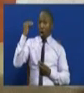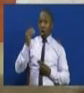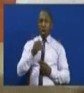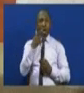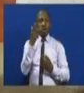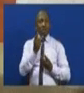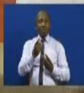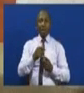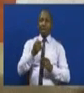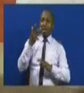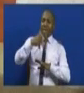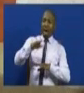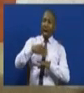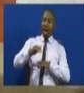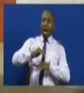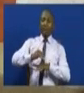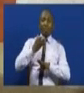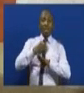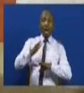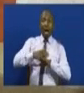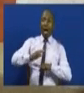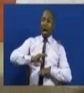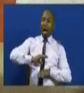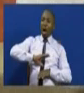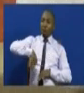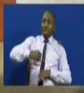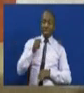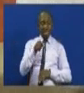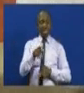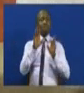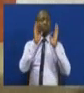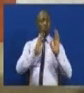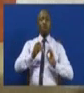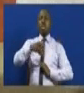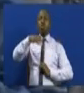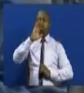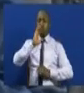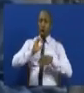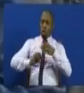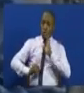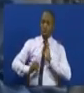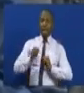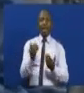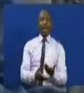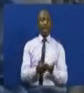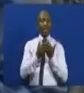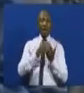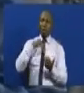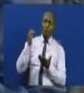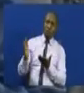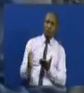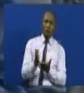kutokunywa tangawizi. Tangawizi ni antioxidant ambayo inasaidia kuondoa